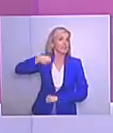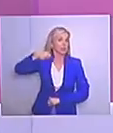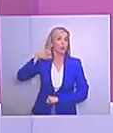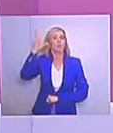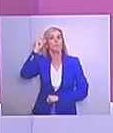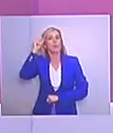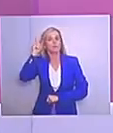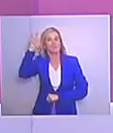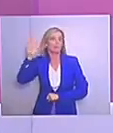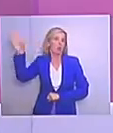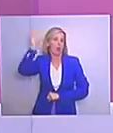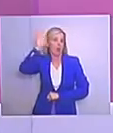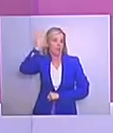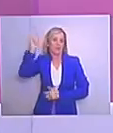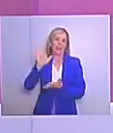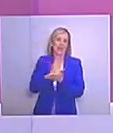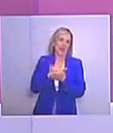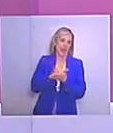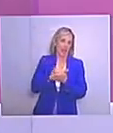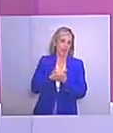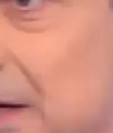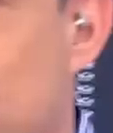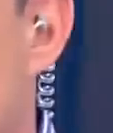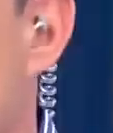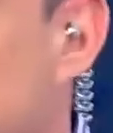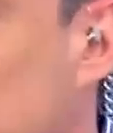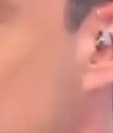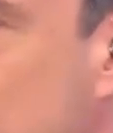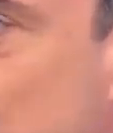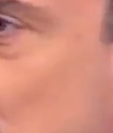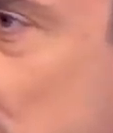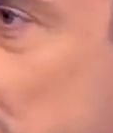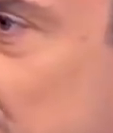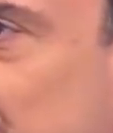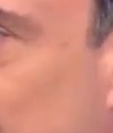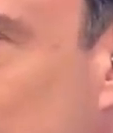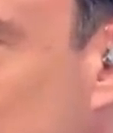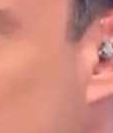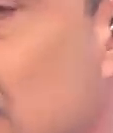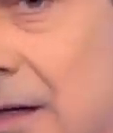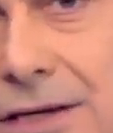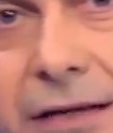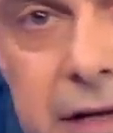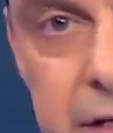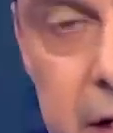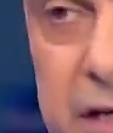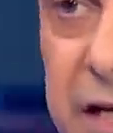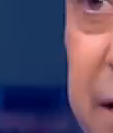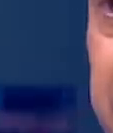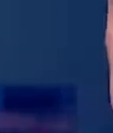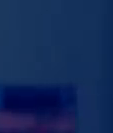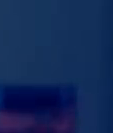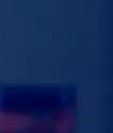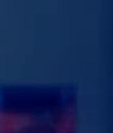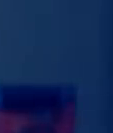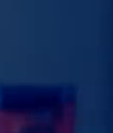είπε, δηλαδή? Ορίστε. Πώς σας το είπε, δηλαδή? Εσείς είστε πρώτοι Σταυρούς στο νότιο τομέα. Ναι. Και ναι, συναντιέστε και σας λέει